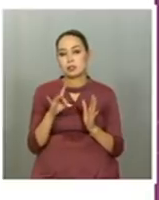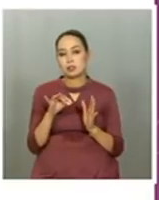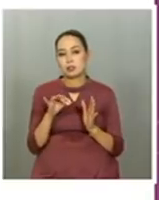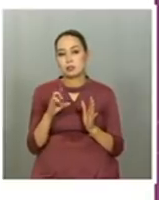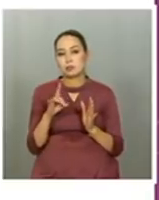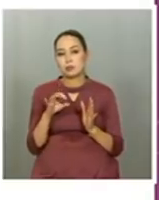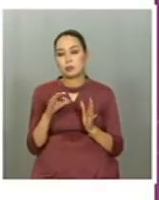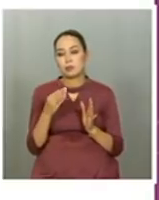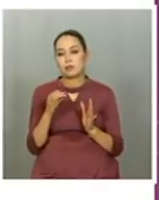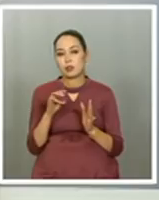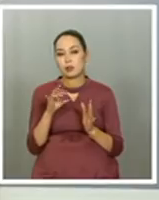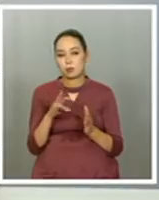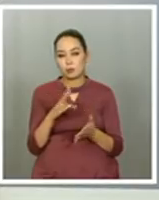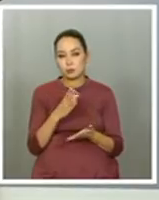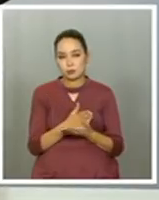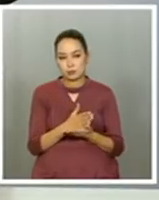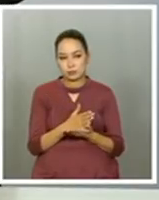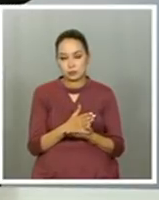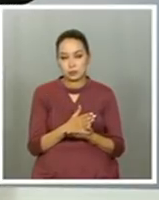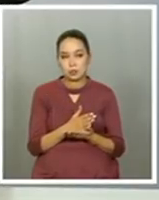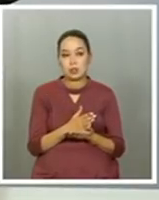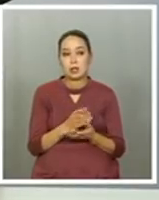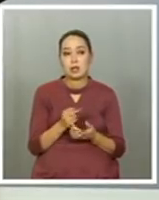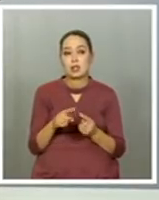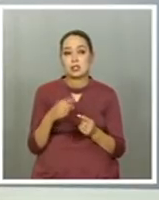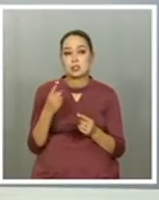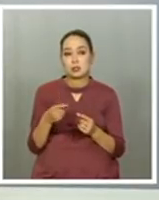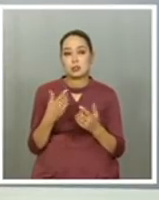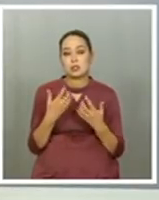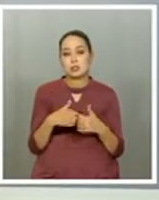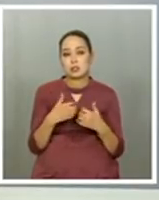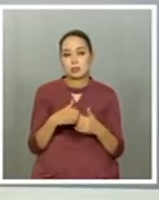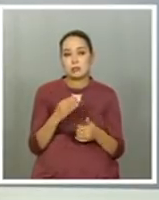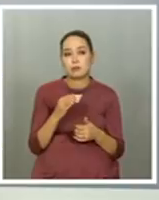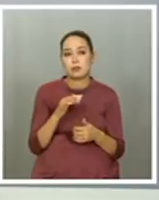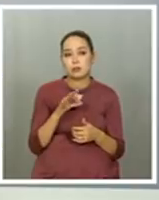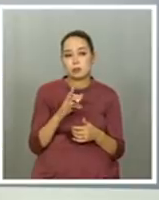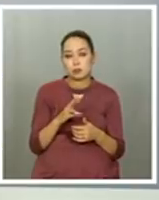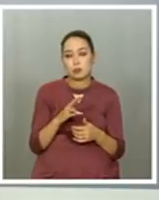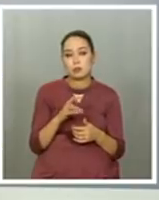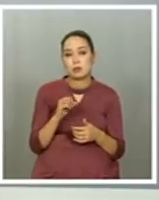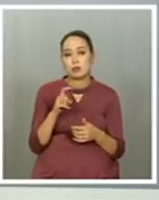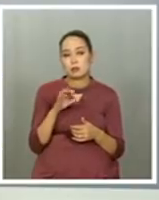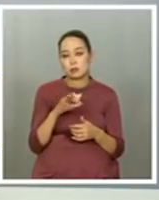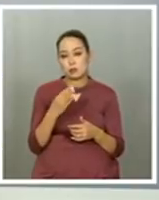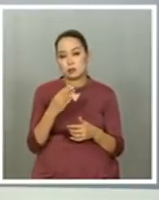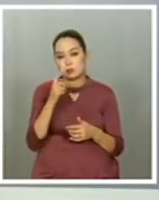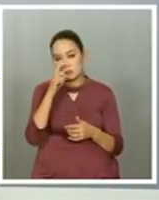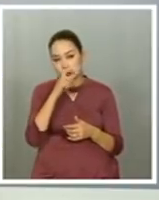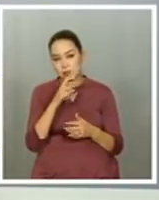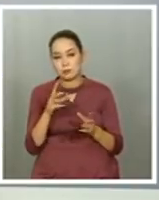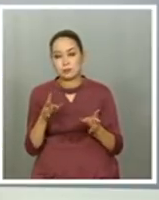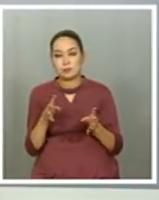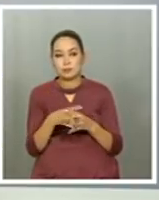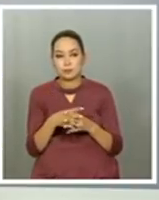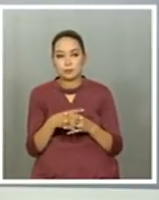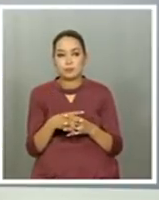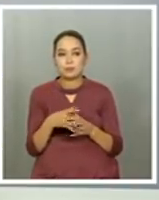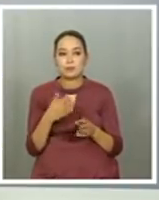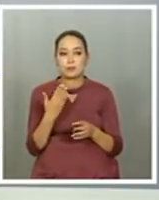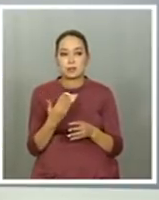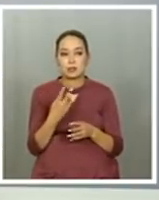сутек түзіледі. Ал келесі реакция, яғни фенолға азот қышқылын қосамыз, 2-4-6